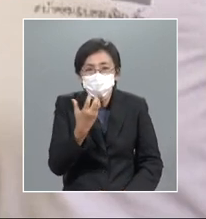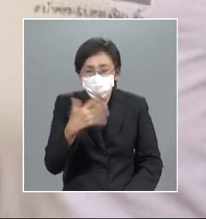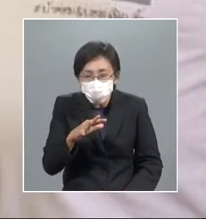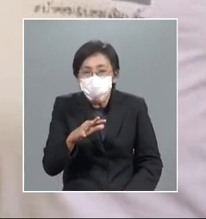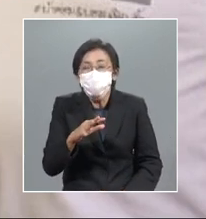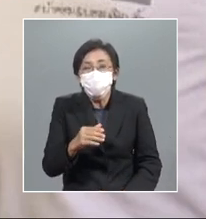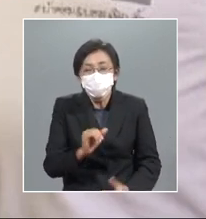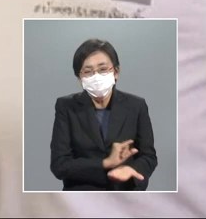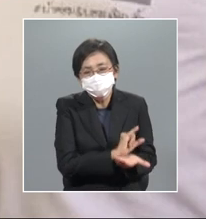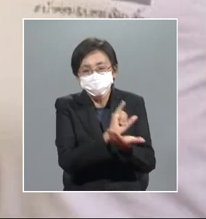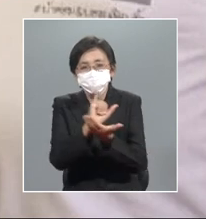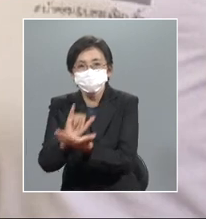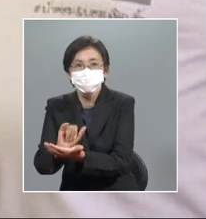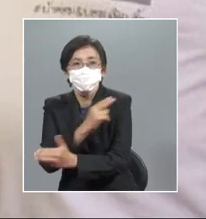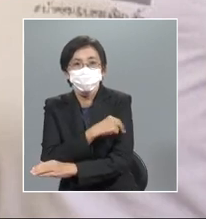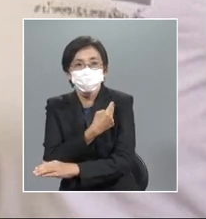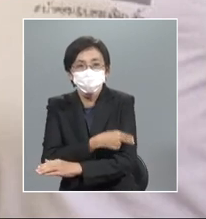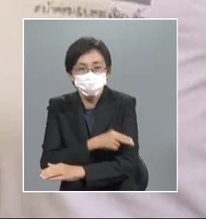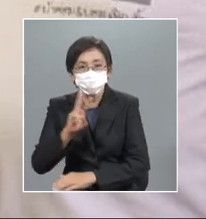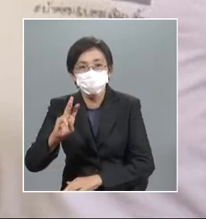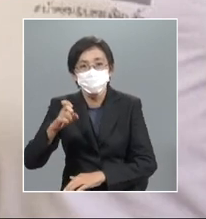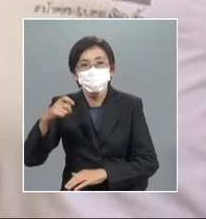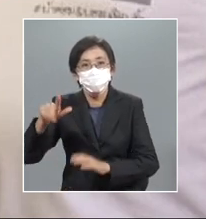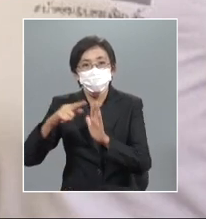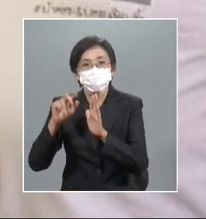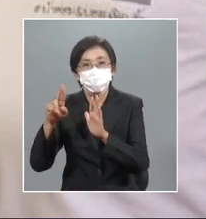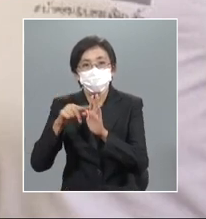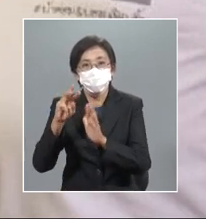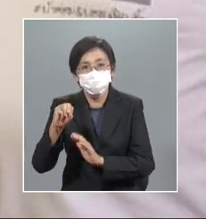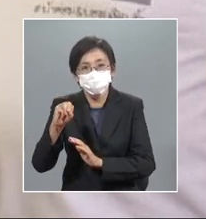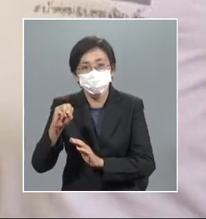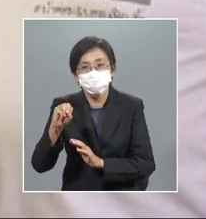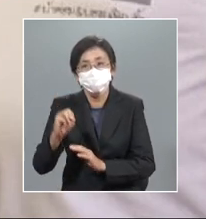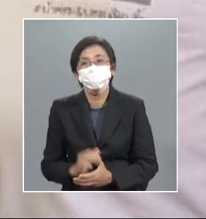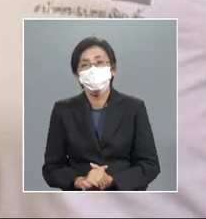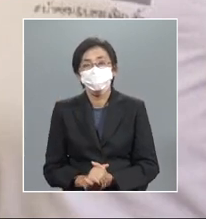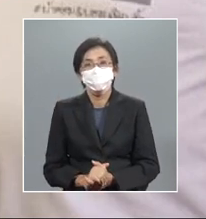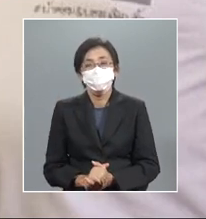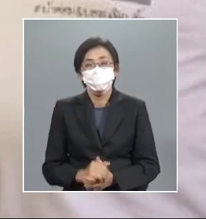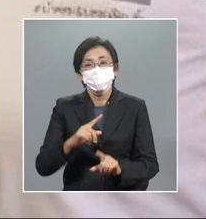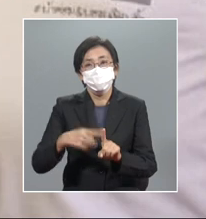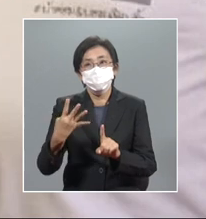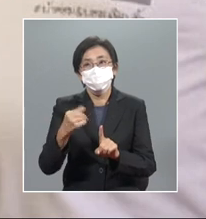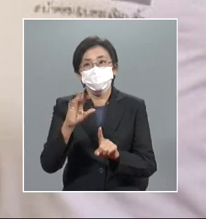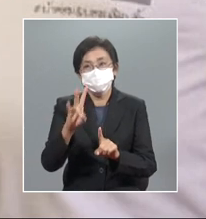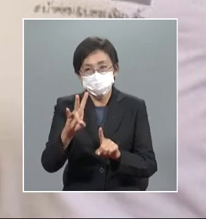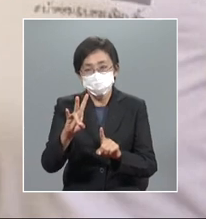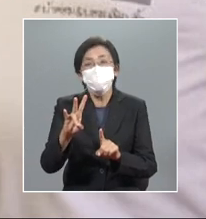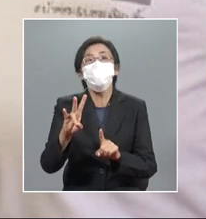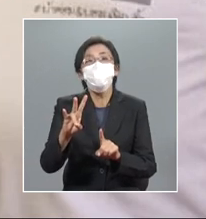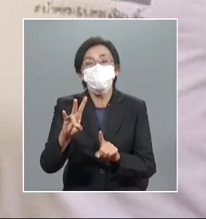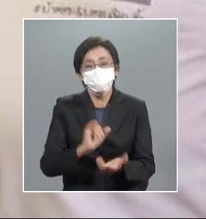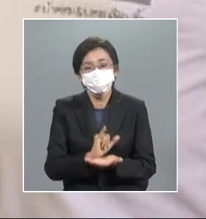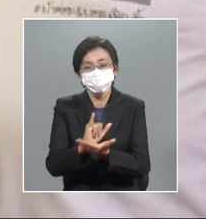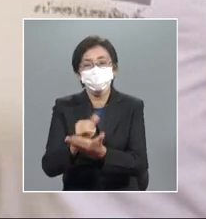อีกหนึ่งโรงพยาบาลก็คือโรงพยาบาลวิภารามนะครับเพราะไปเนี่ยนะวันที่ 17นะค่อมถูกนำตัวเข้า ICUครับ